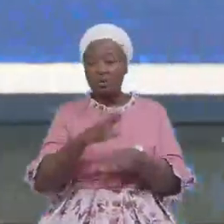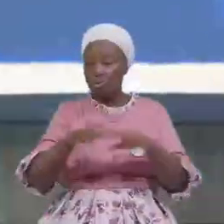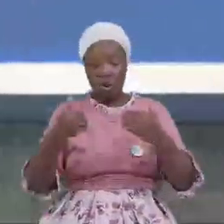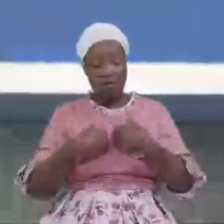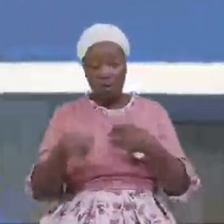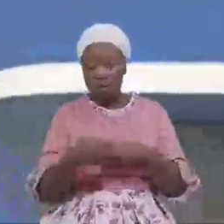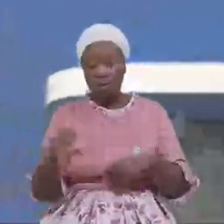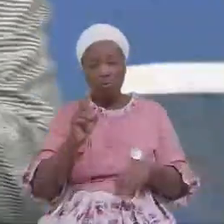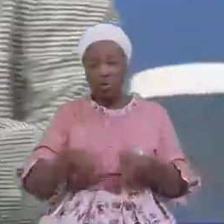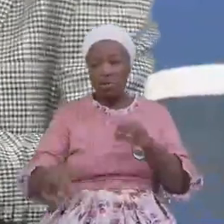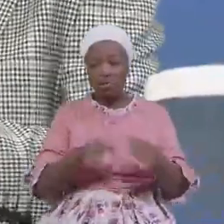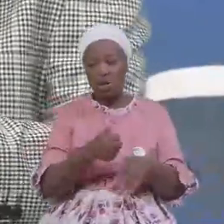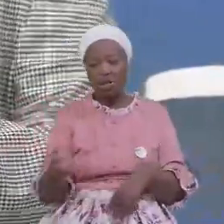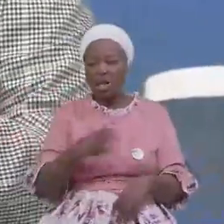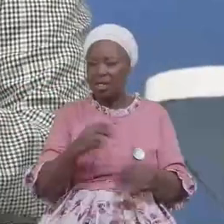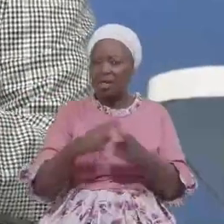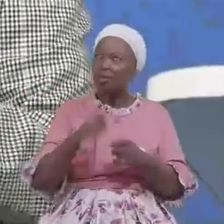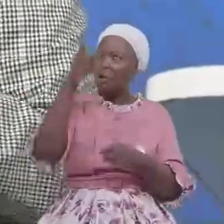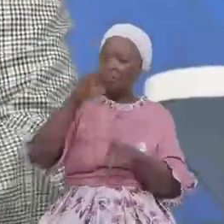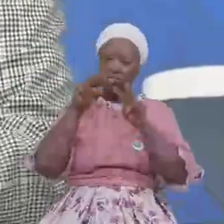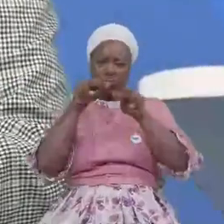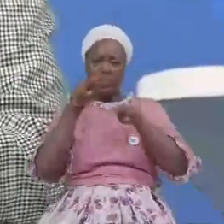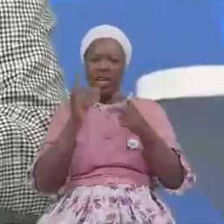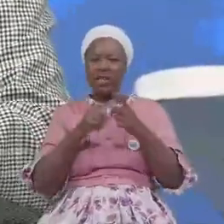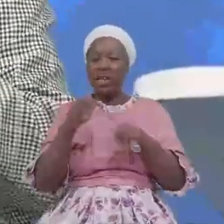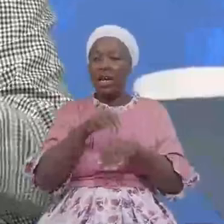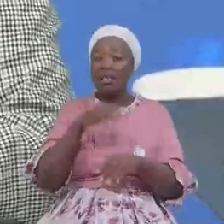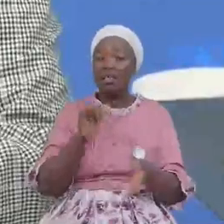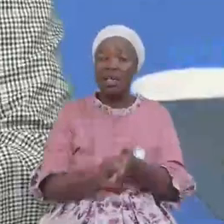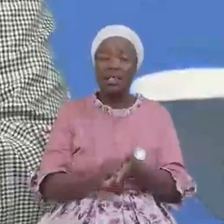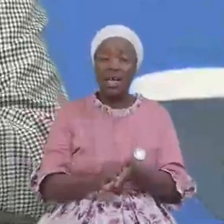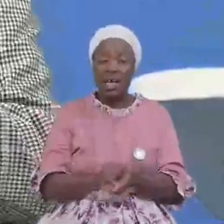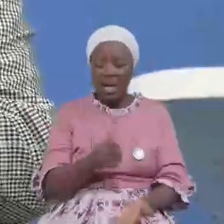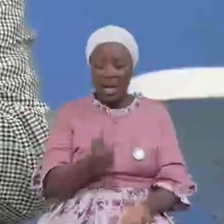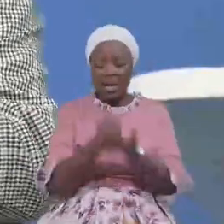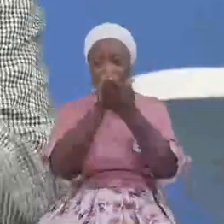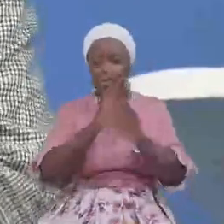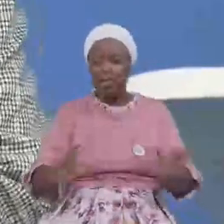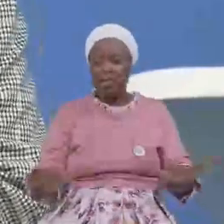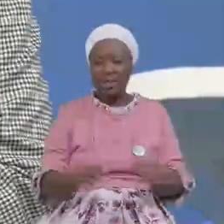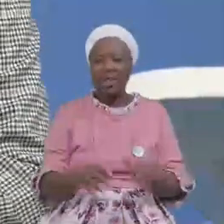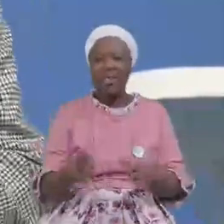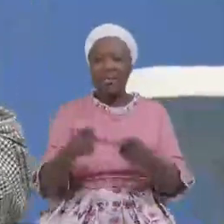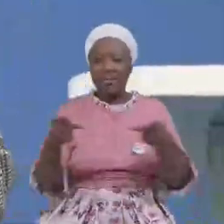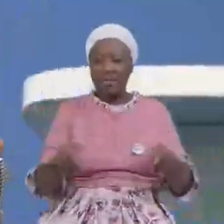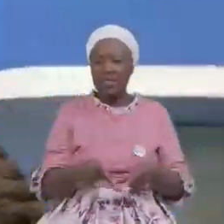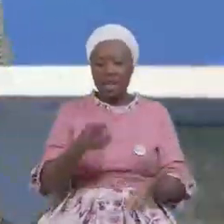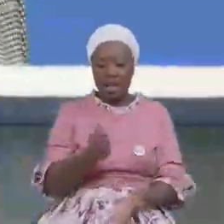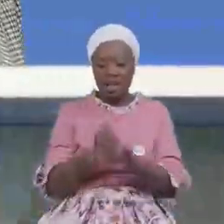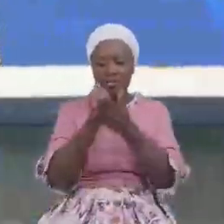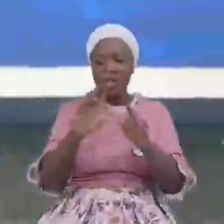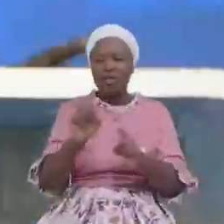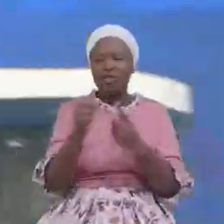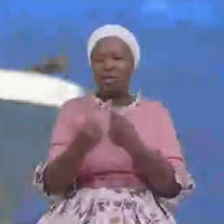rien faire. Et Dieu te regarde. Et cette position désespérée, cette situation désespérée, et il